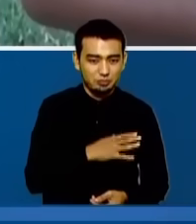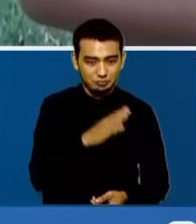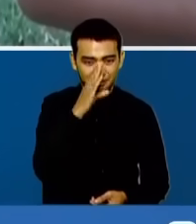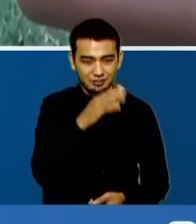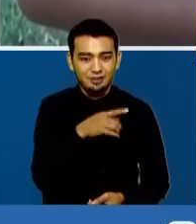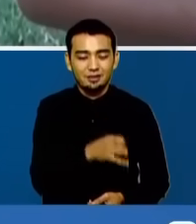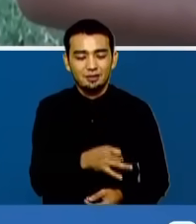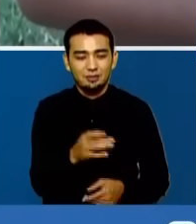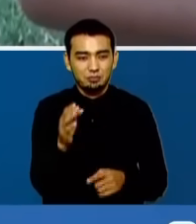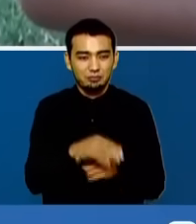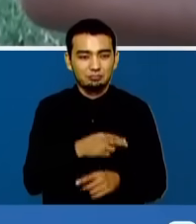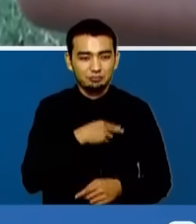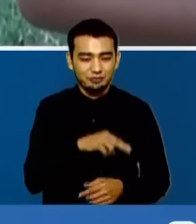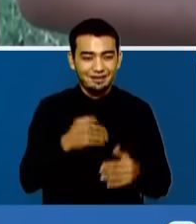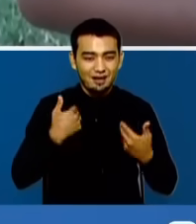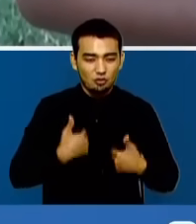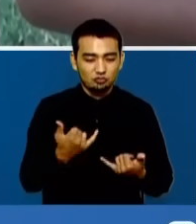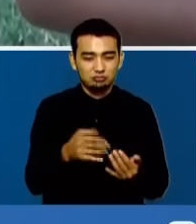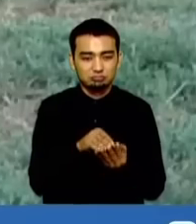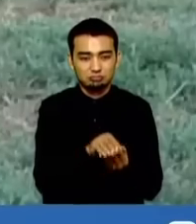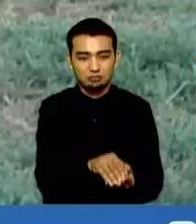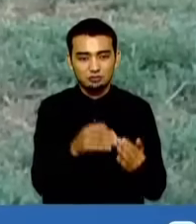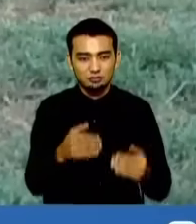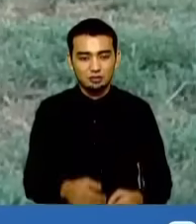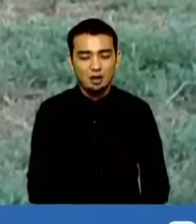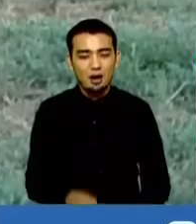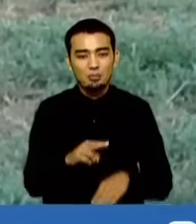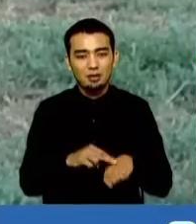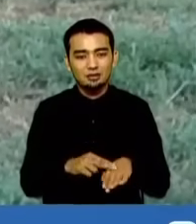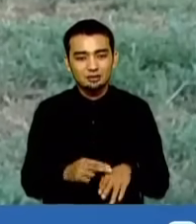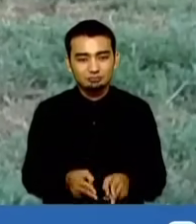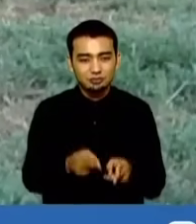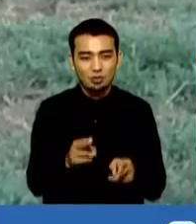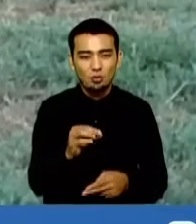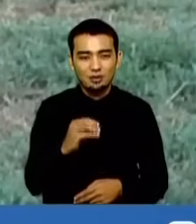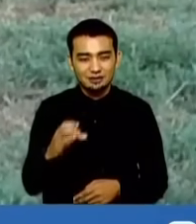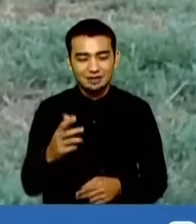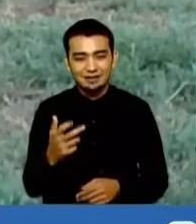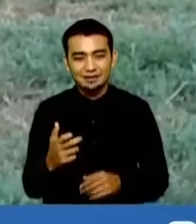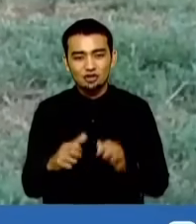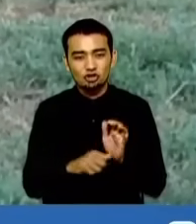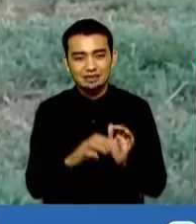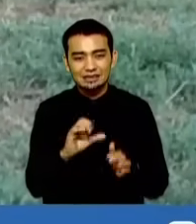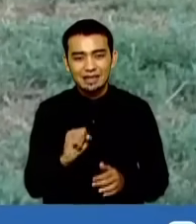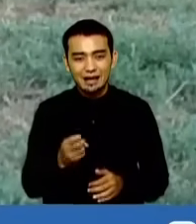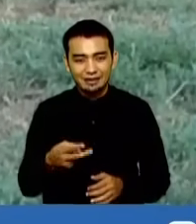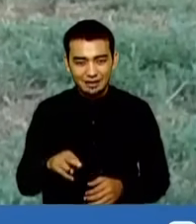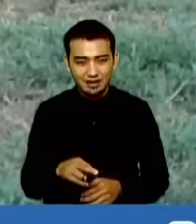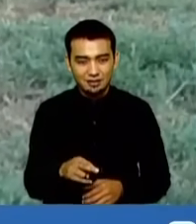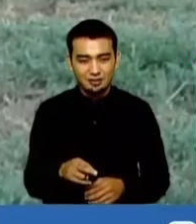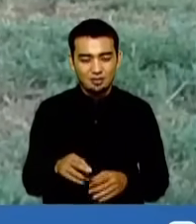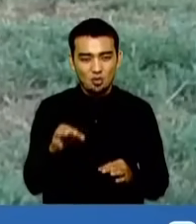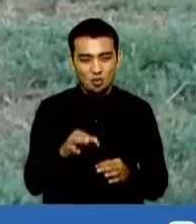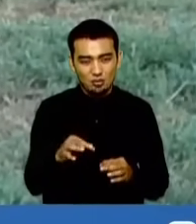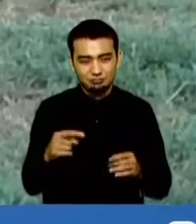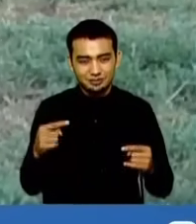жұмған жеткіншектің денесі бүгін жер қойнына тапсырылды. Ал полиция қылмыстық кодекстің 306-шы бабы, яғни қауіпсіздік талаптарына сай